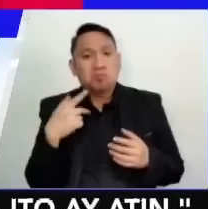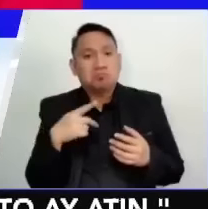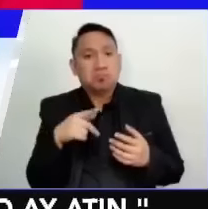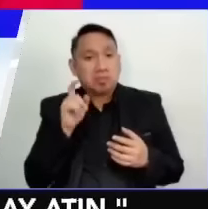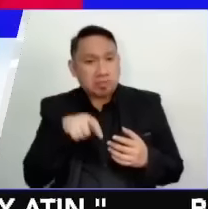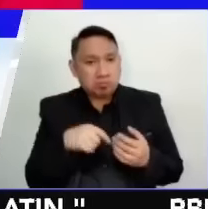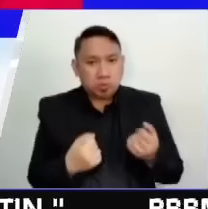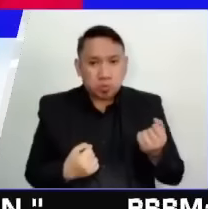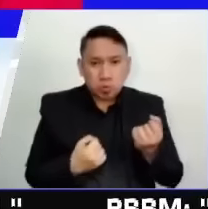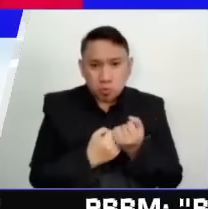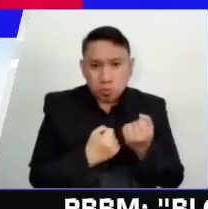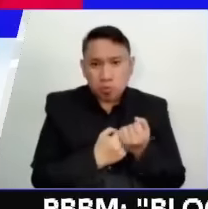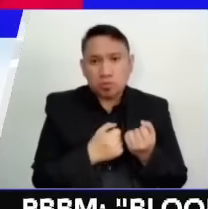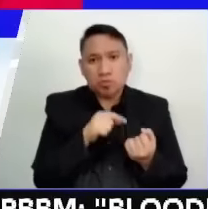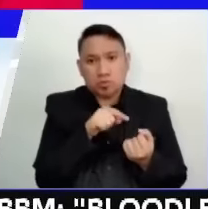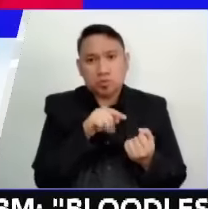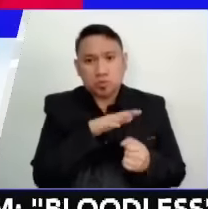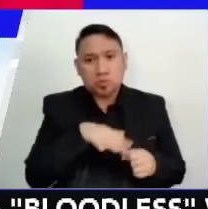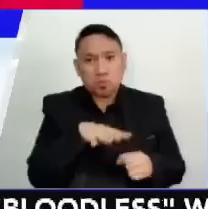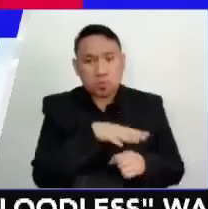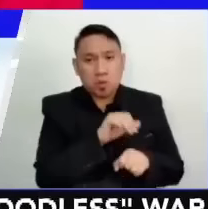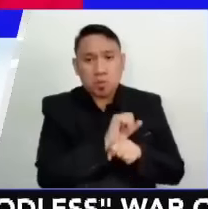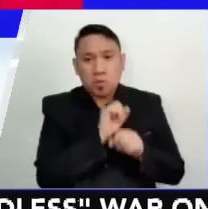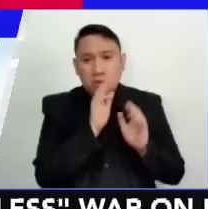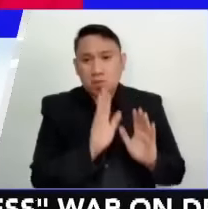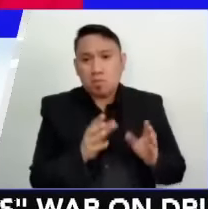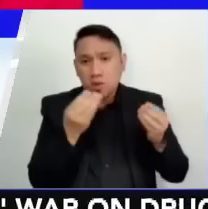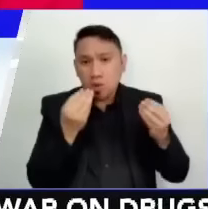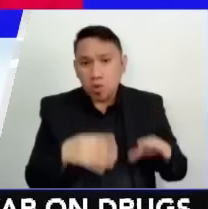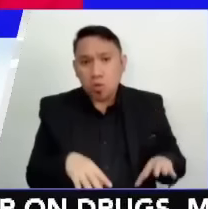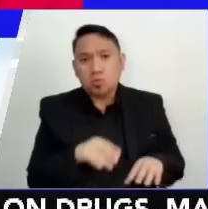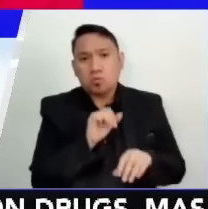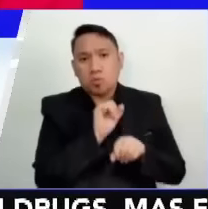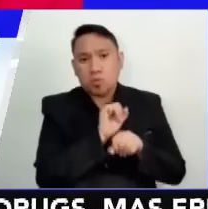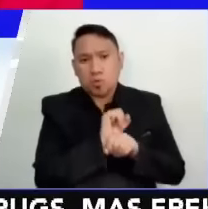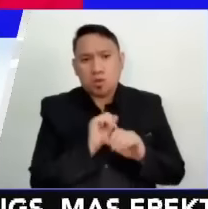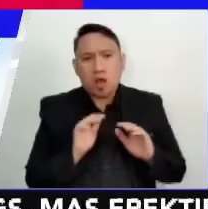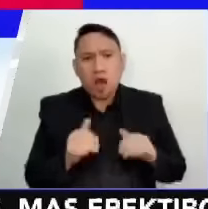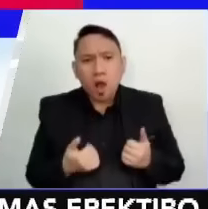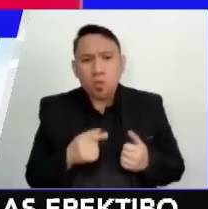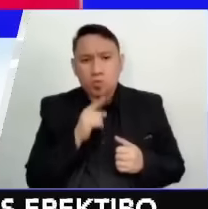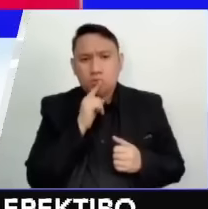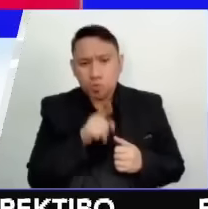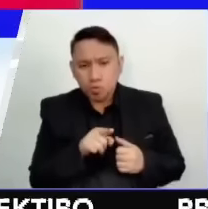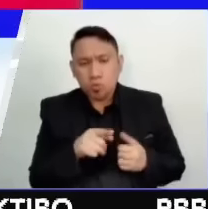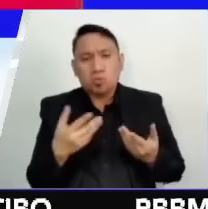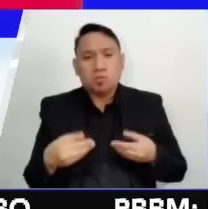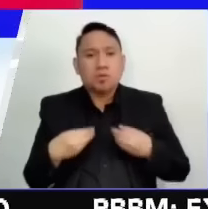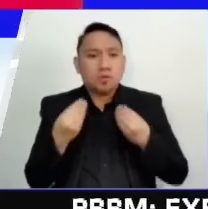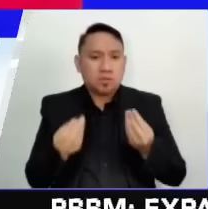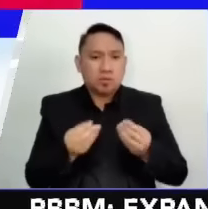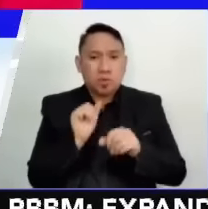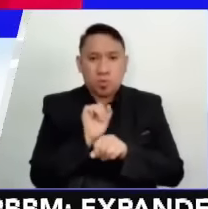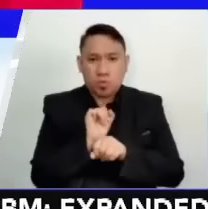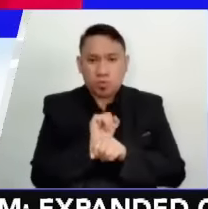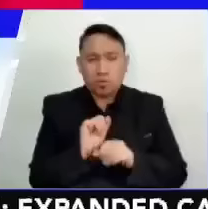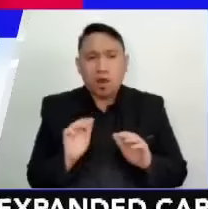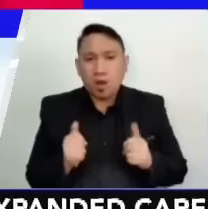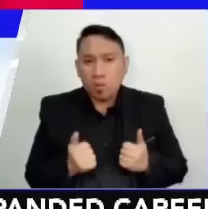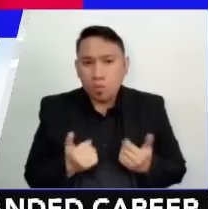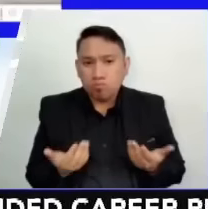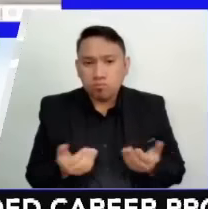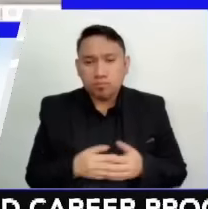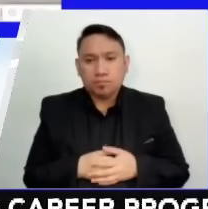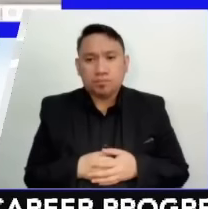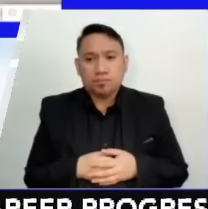itong Mamang gagawang mawawalan ng trabaho Paano natin masisiguro na mabibigyan sila agad ng trabaho hindi namin sila